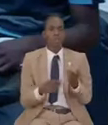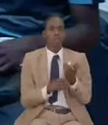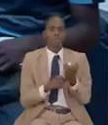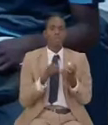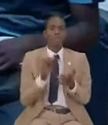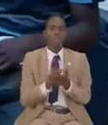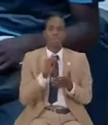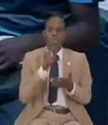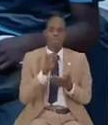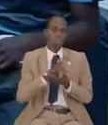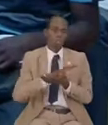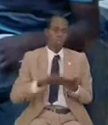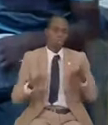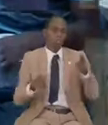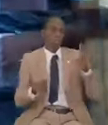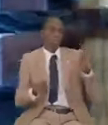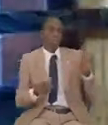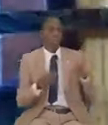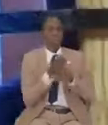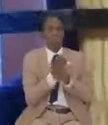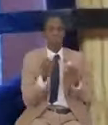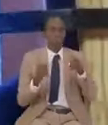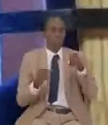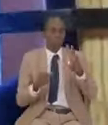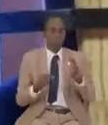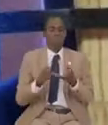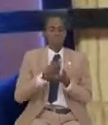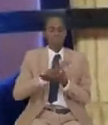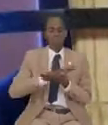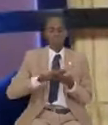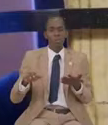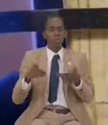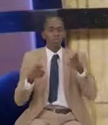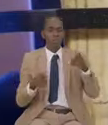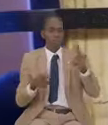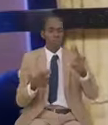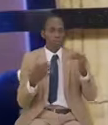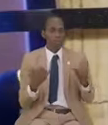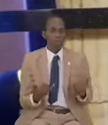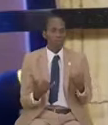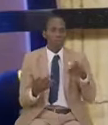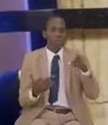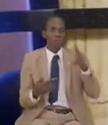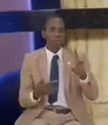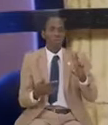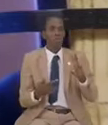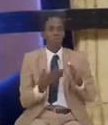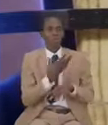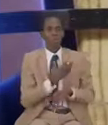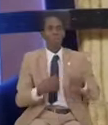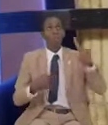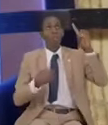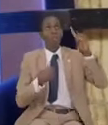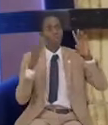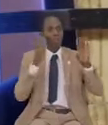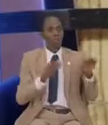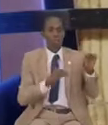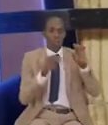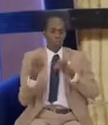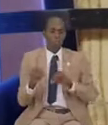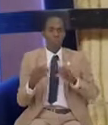verset 25 c'est la 5 c'est le salut verset 27 26 a dit je te le de votre corps le cœur de